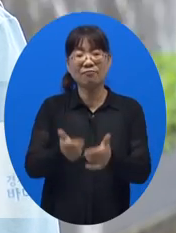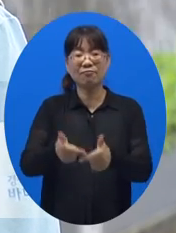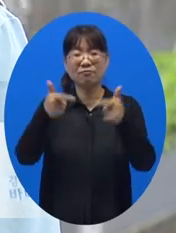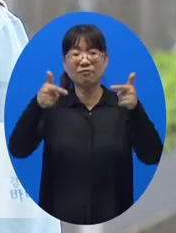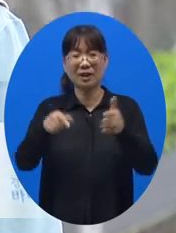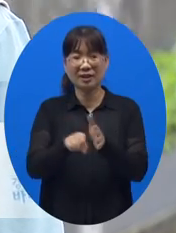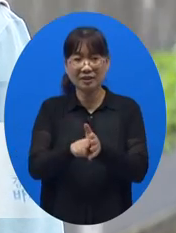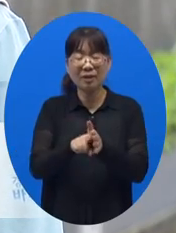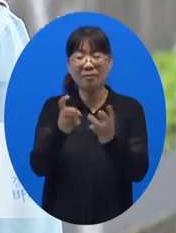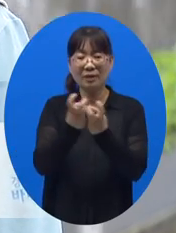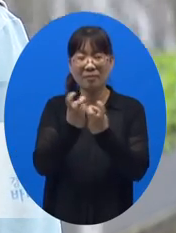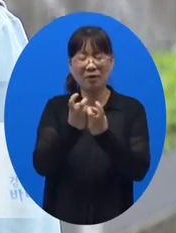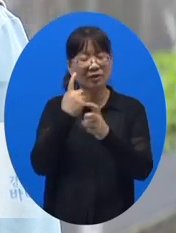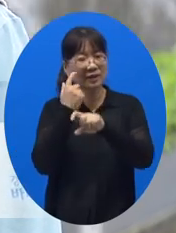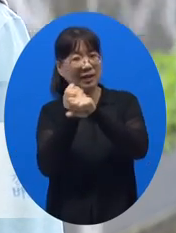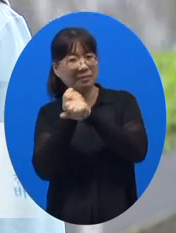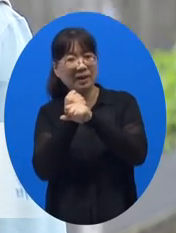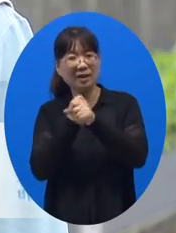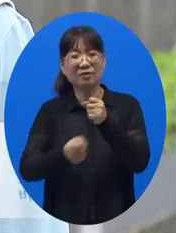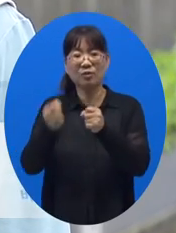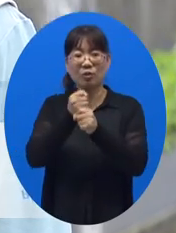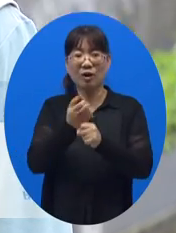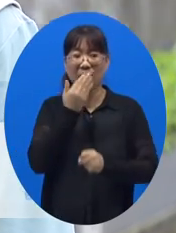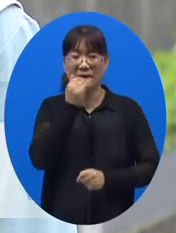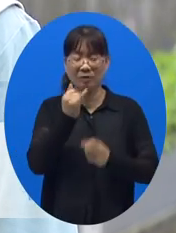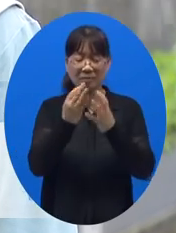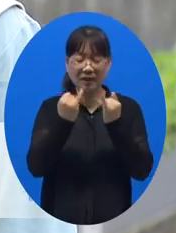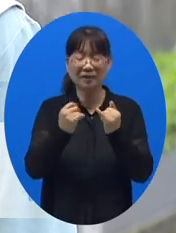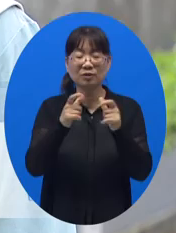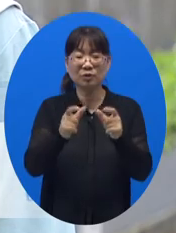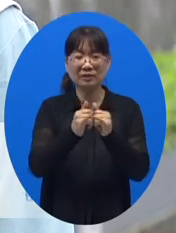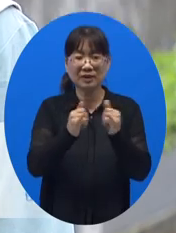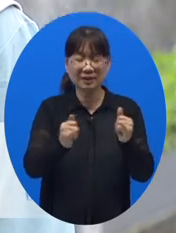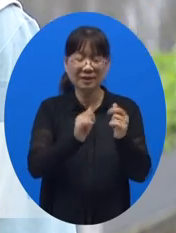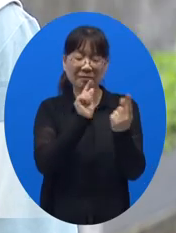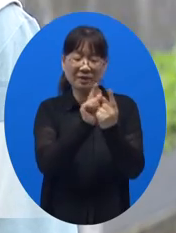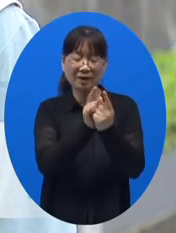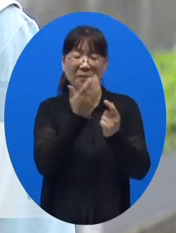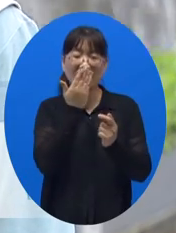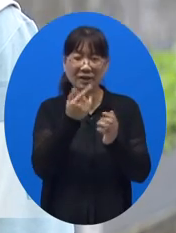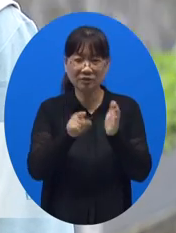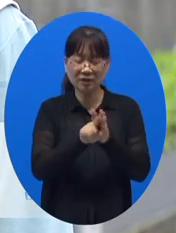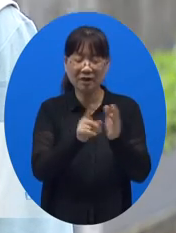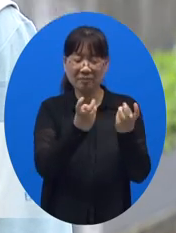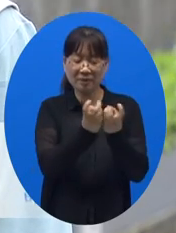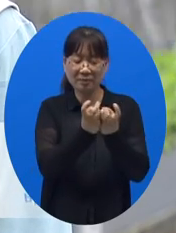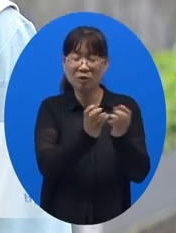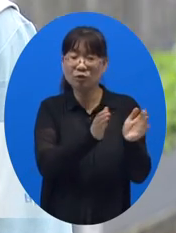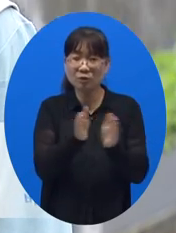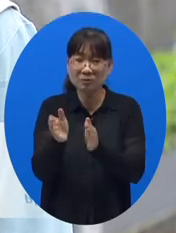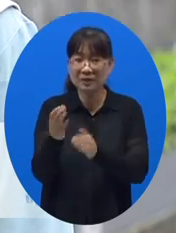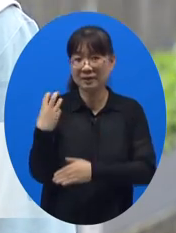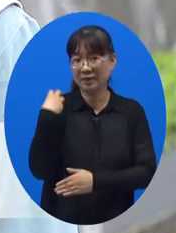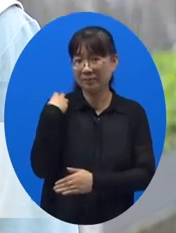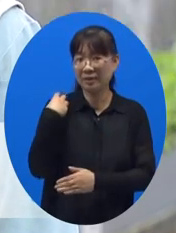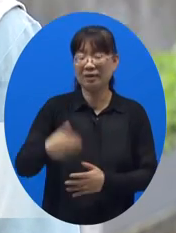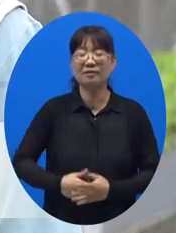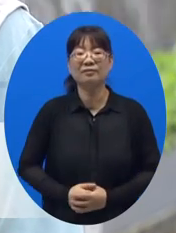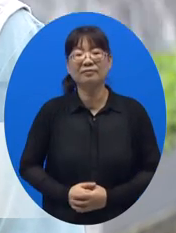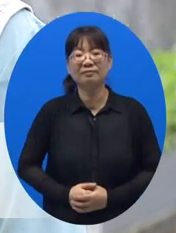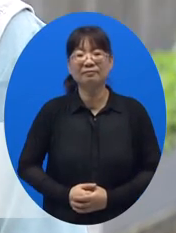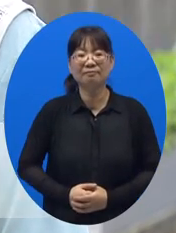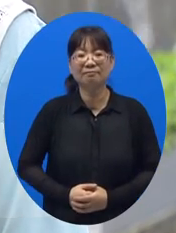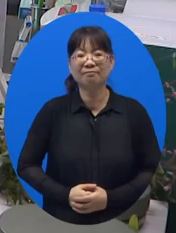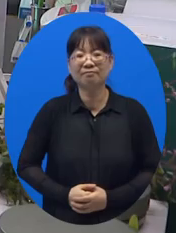개발해가지고 자생지를 복원하고 또 많은 도민들이 이걸 접할 수 있도록 활용처를 방안을 마련하는 게